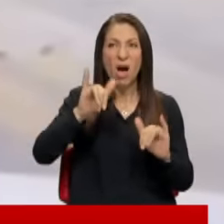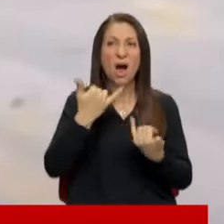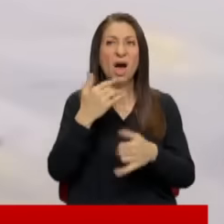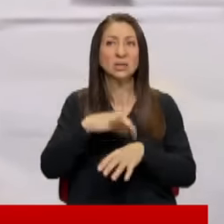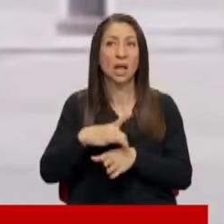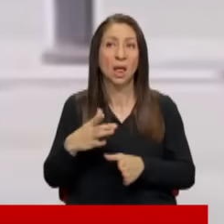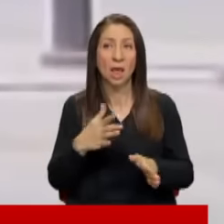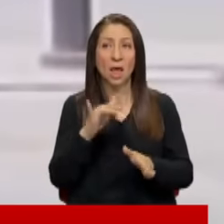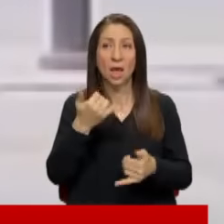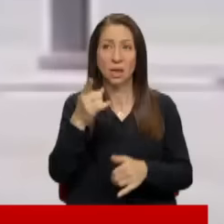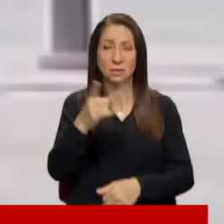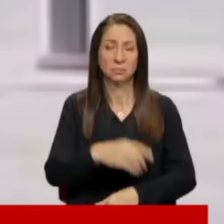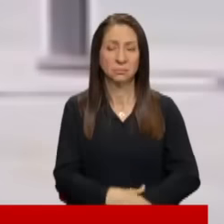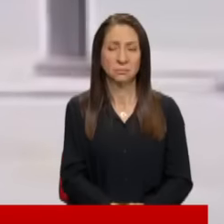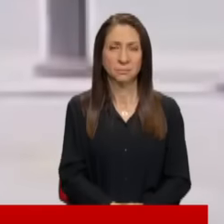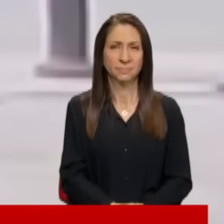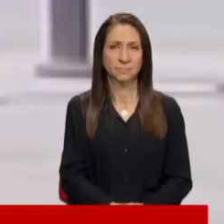yaralandı.